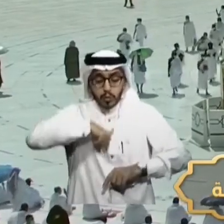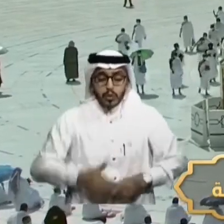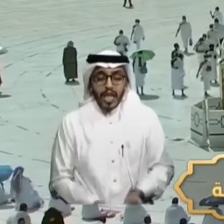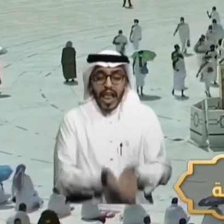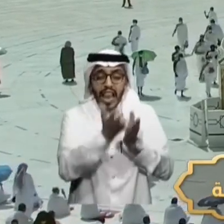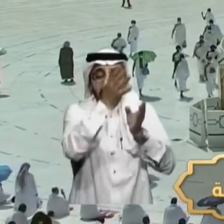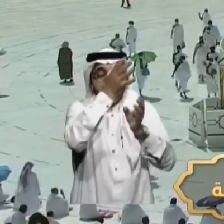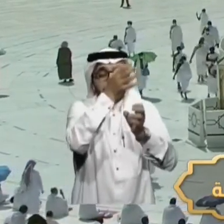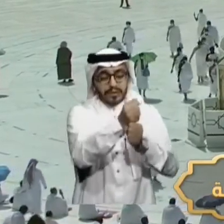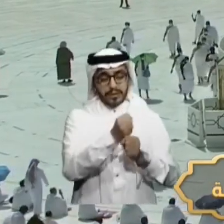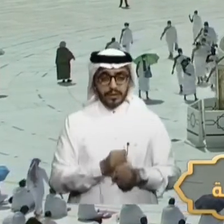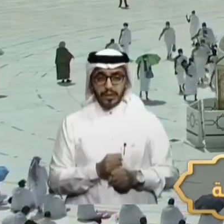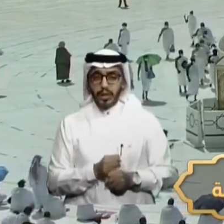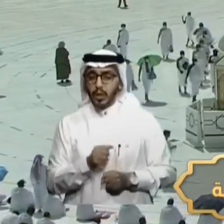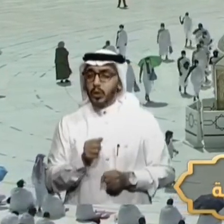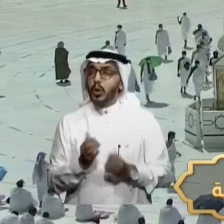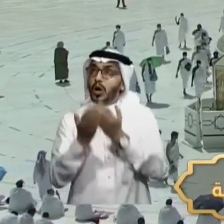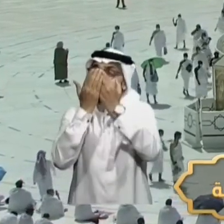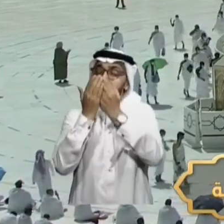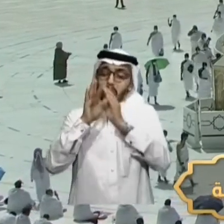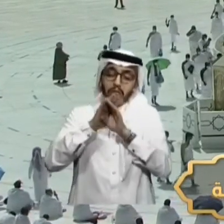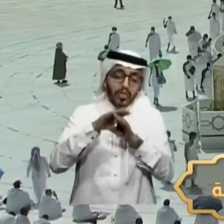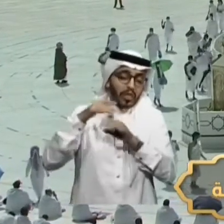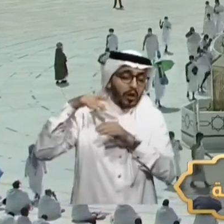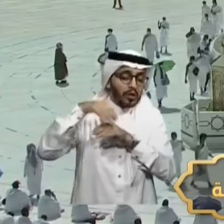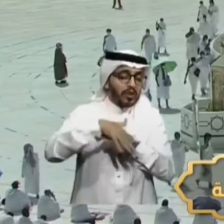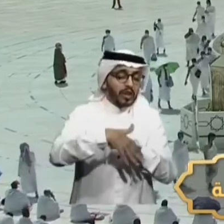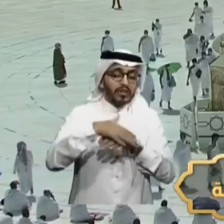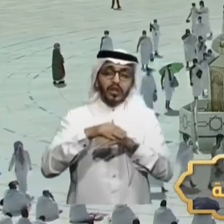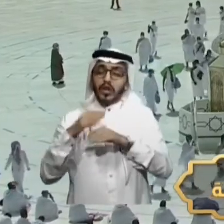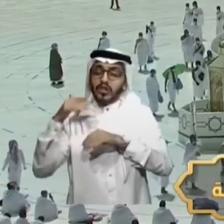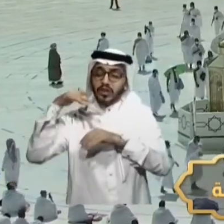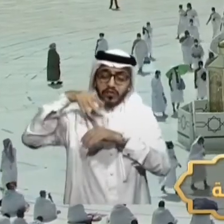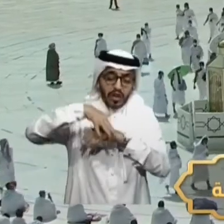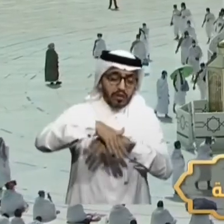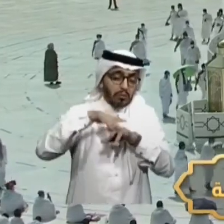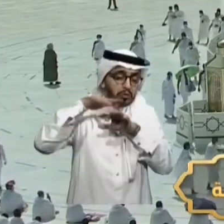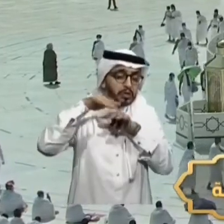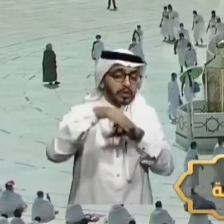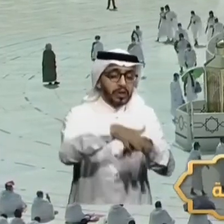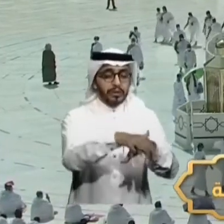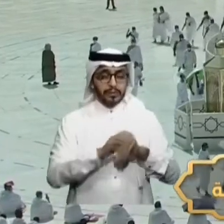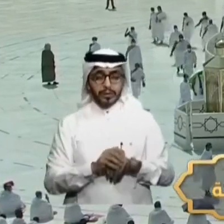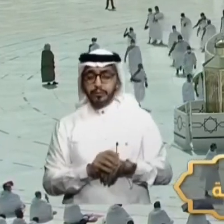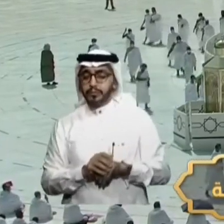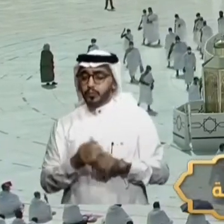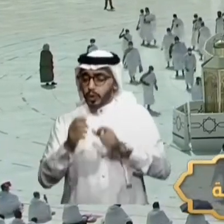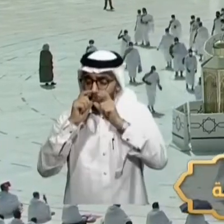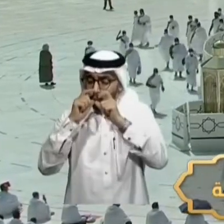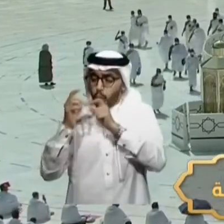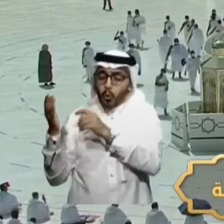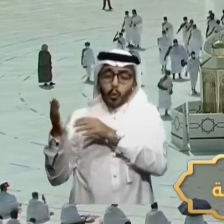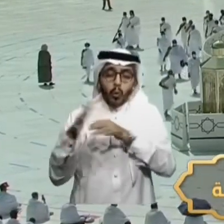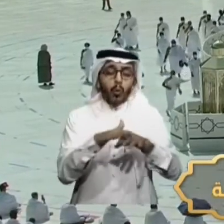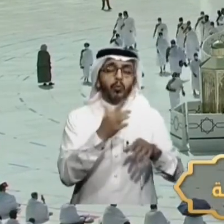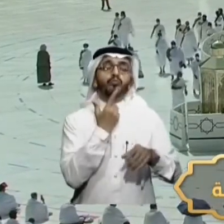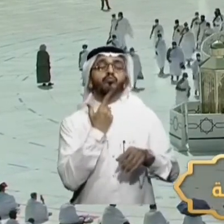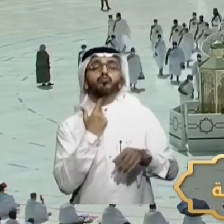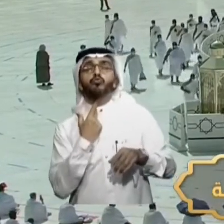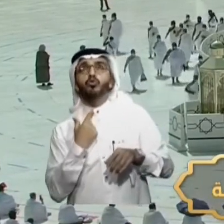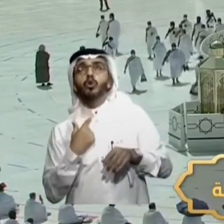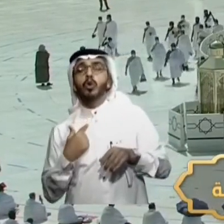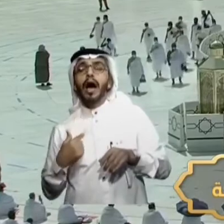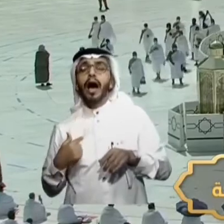وأسمى الفضائل، فهي معينٌ ثر وينبوعٌ صافٍ متدفِّق، يرتوي من نميره كل من